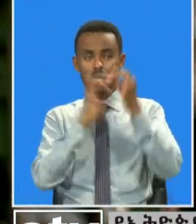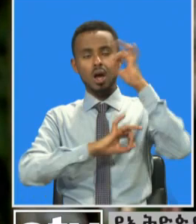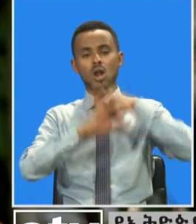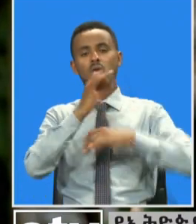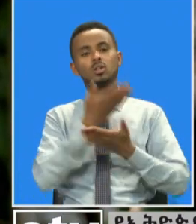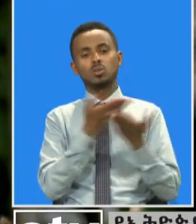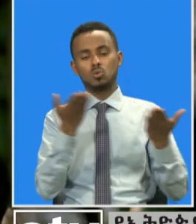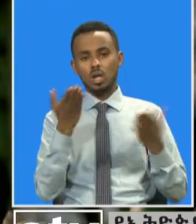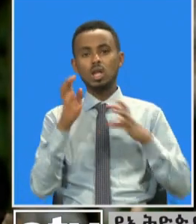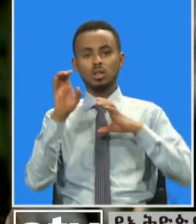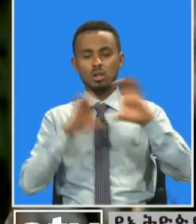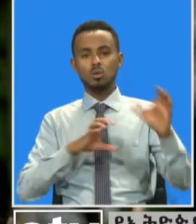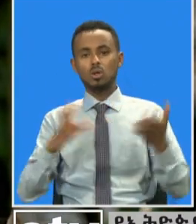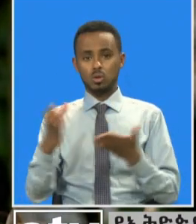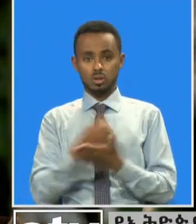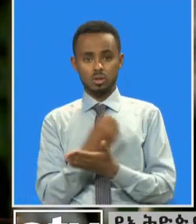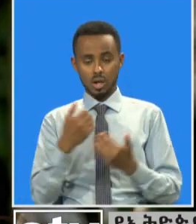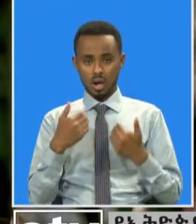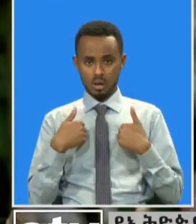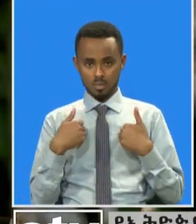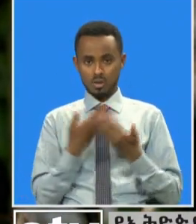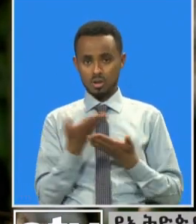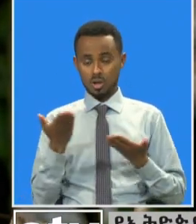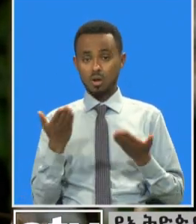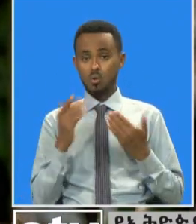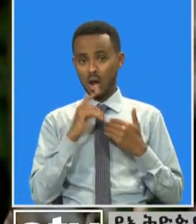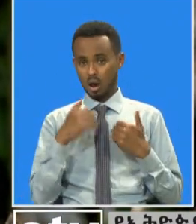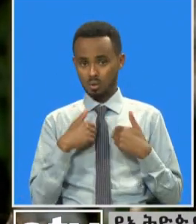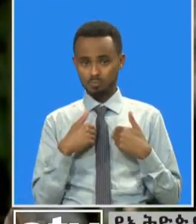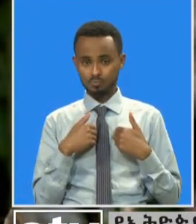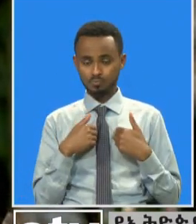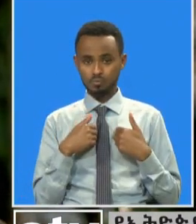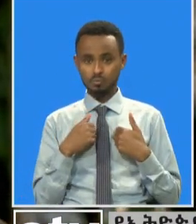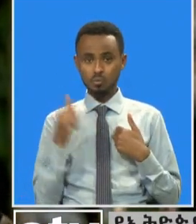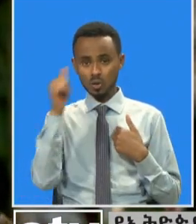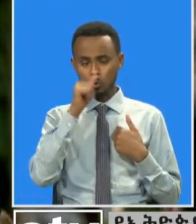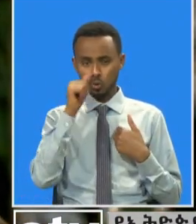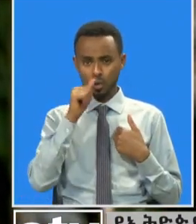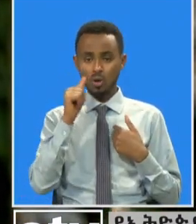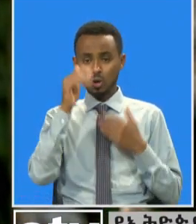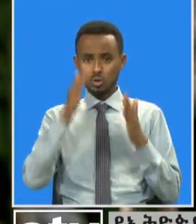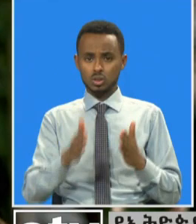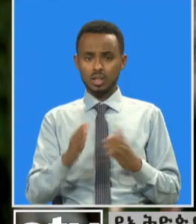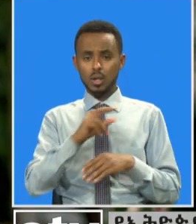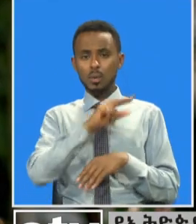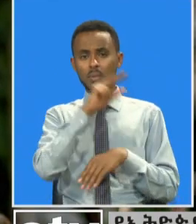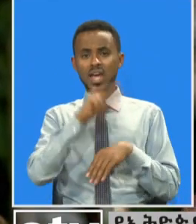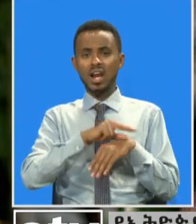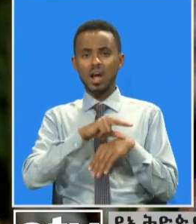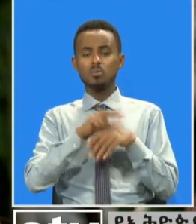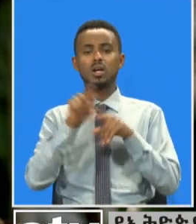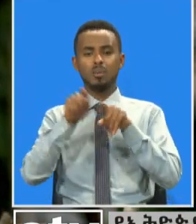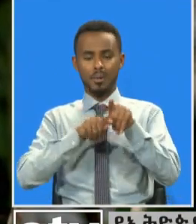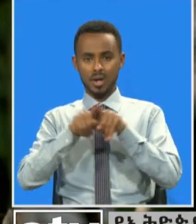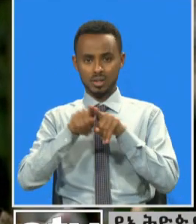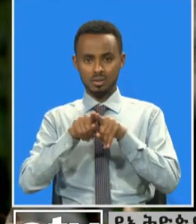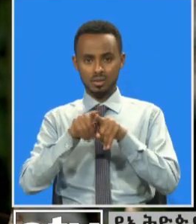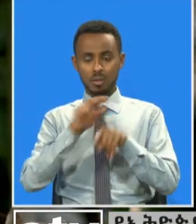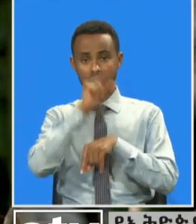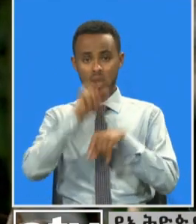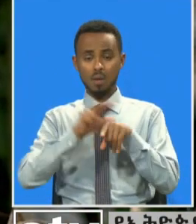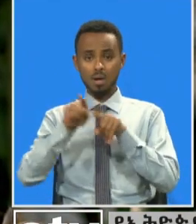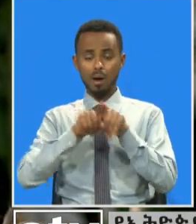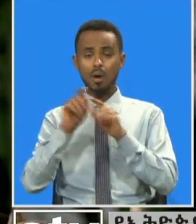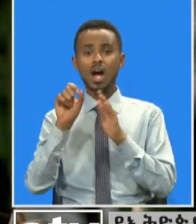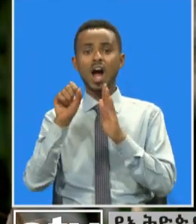ጉዳይ ተደርጎ እየተወሰደ ያለበት ነገር ነው፣ ሁኔታ ነው ያለው። ኢትዮጵያውያኖች እንደ ናሽናል ኮንሰንሰስ እንደ ብሔራዊ